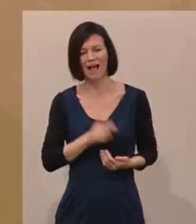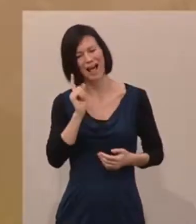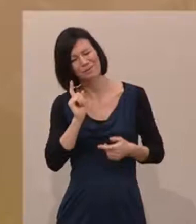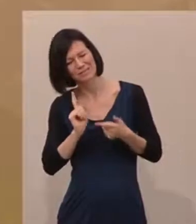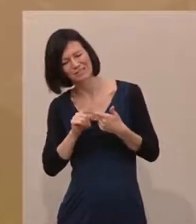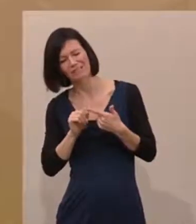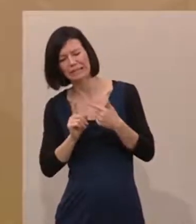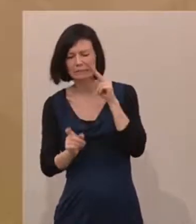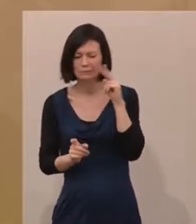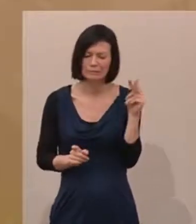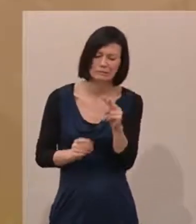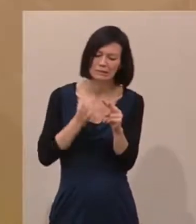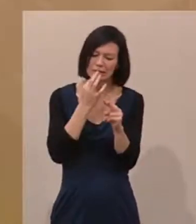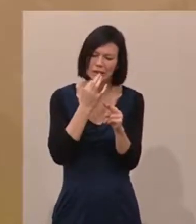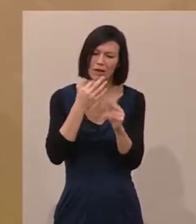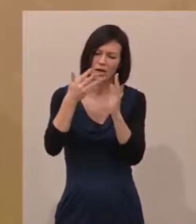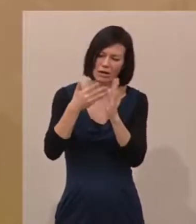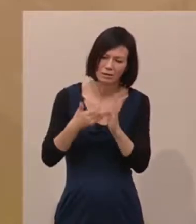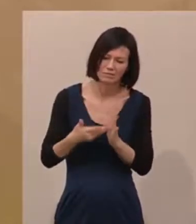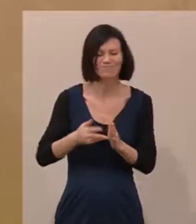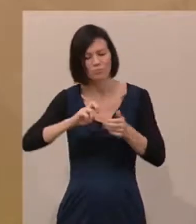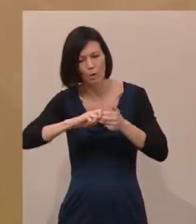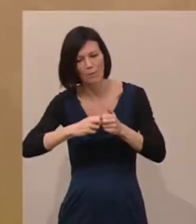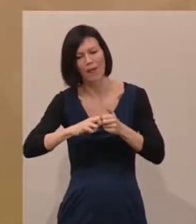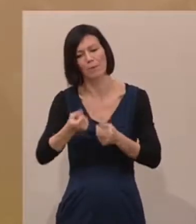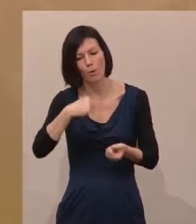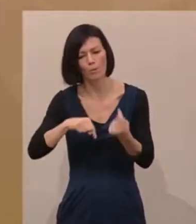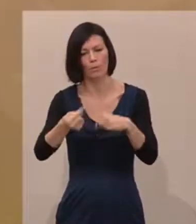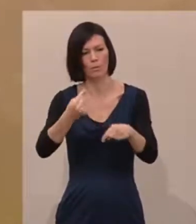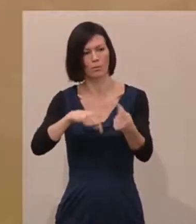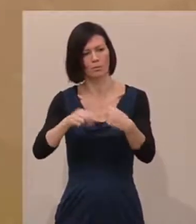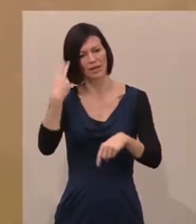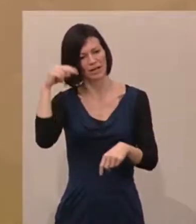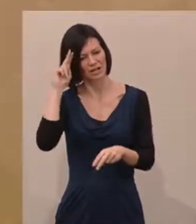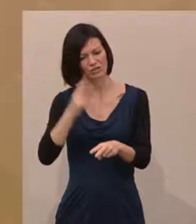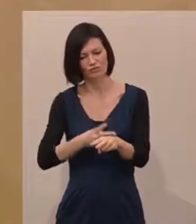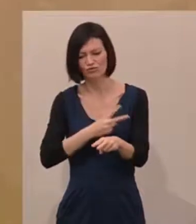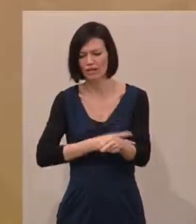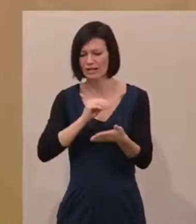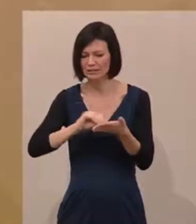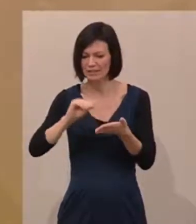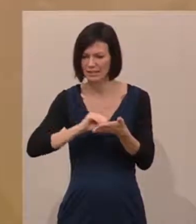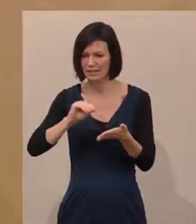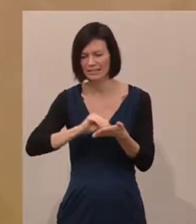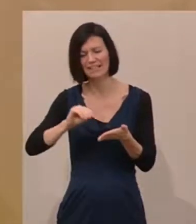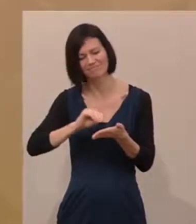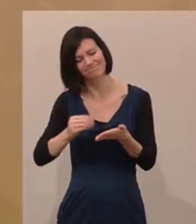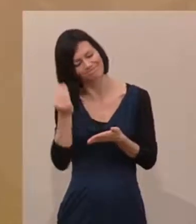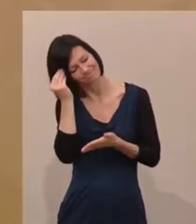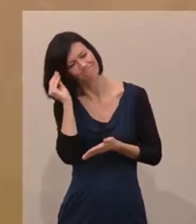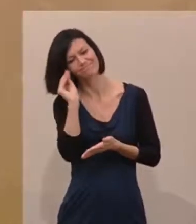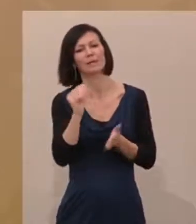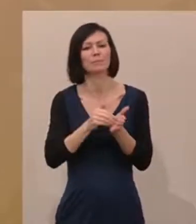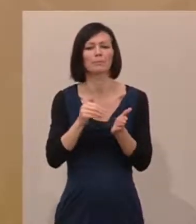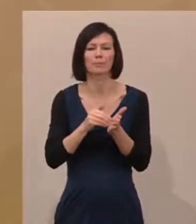eminente Probleme verbunden. Denn erstens, und darauf hat der Staatssekretär hingewiesen, bräuchte es eine Änderung